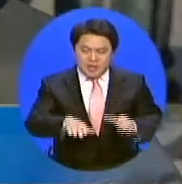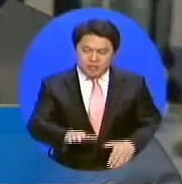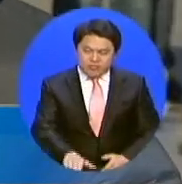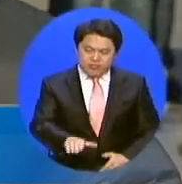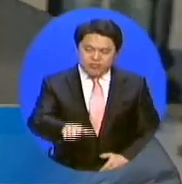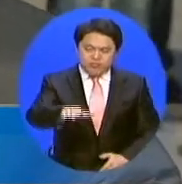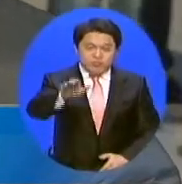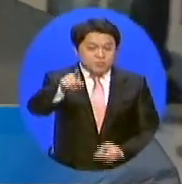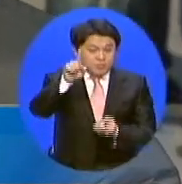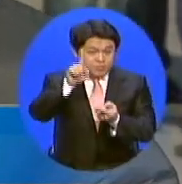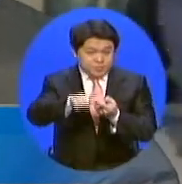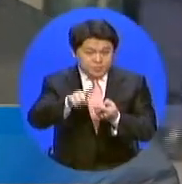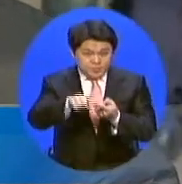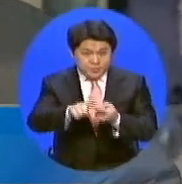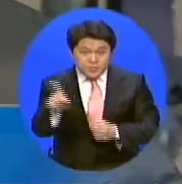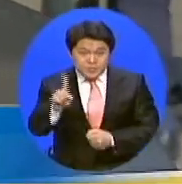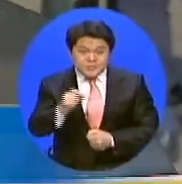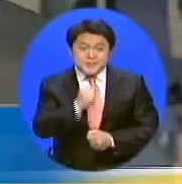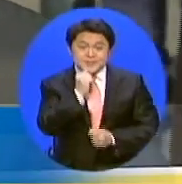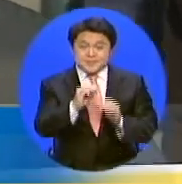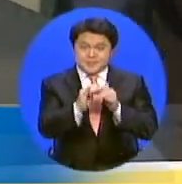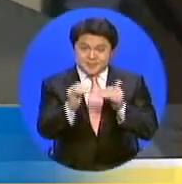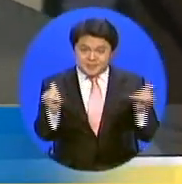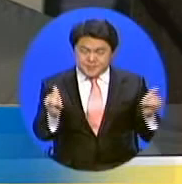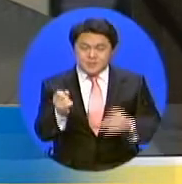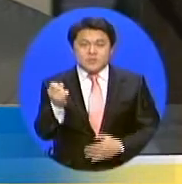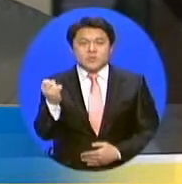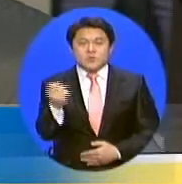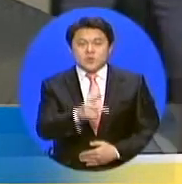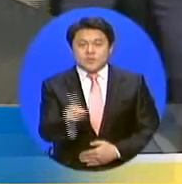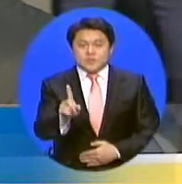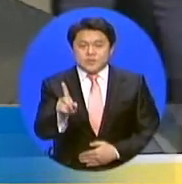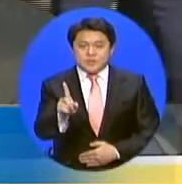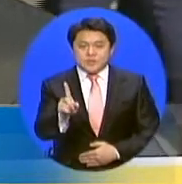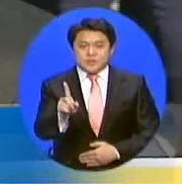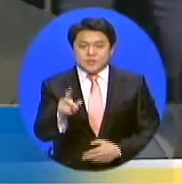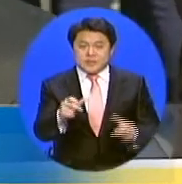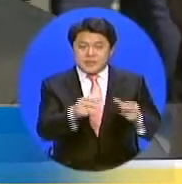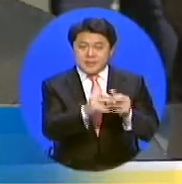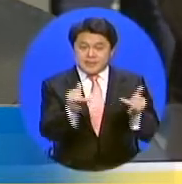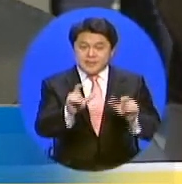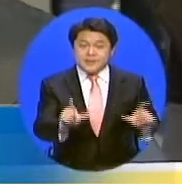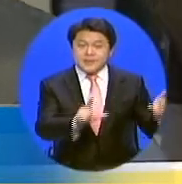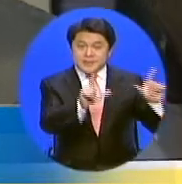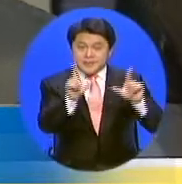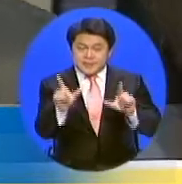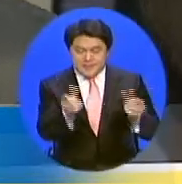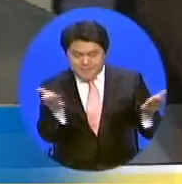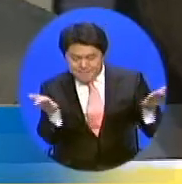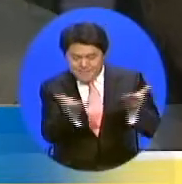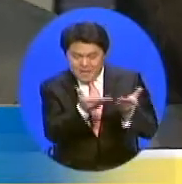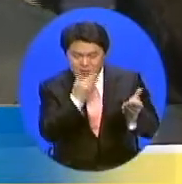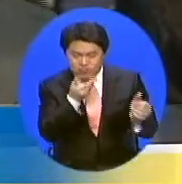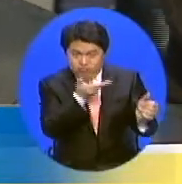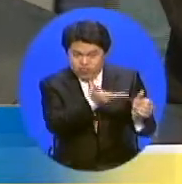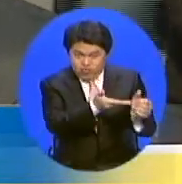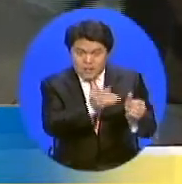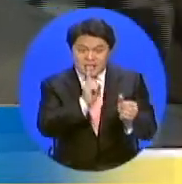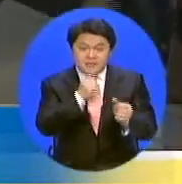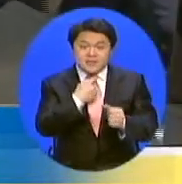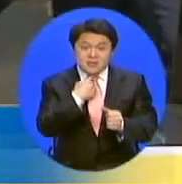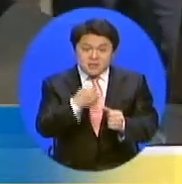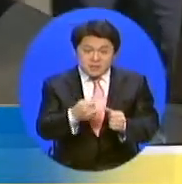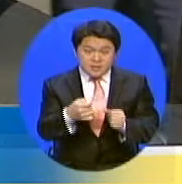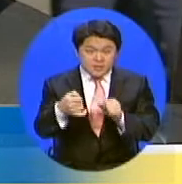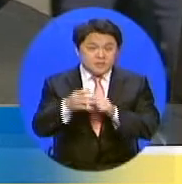주기별로 맞추어서 가난한 사람들과 그리고 장애인들의 삶을 맞춰주겠다라고